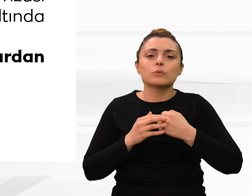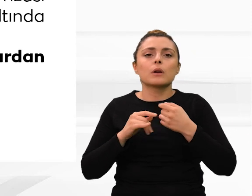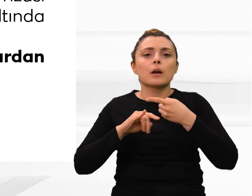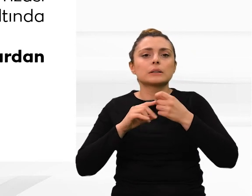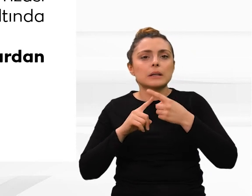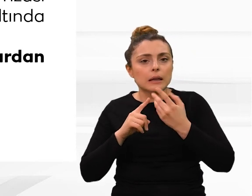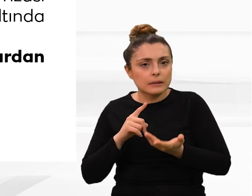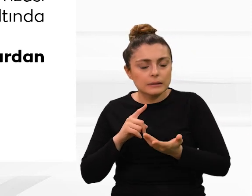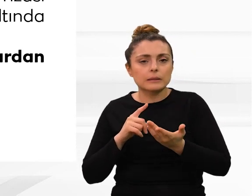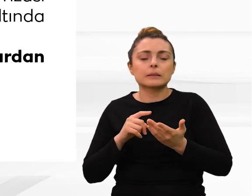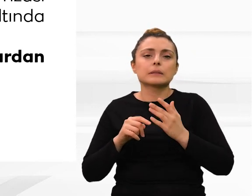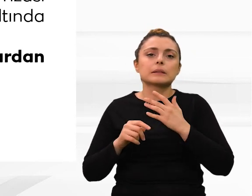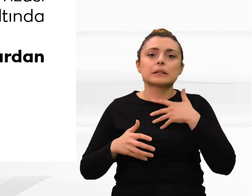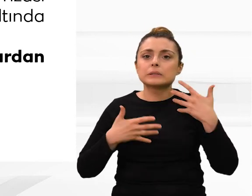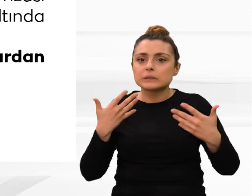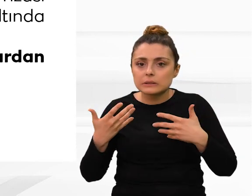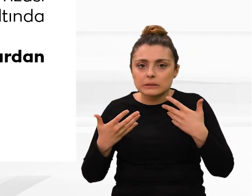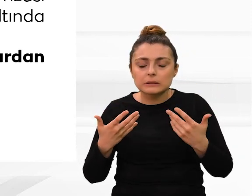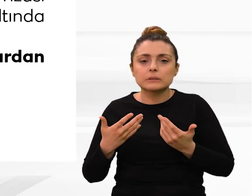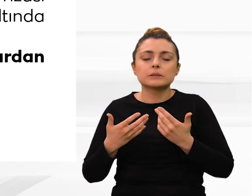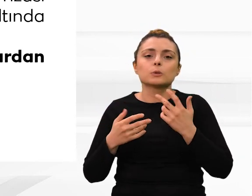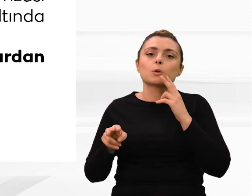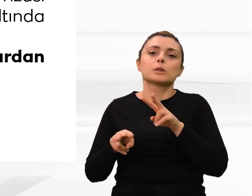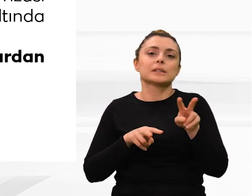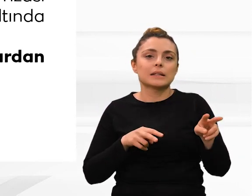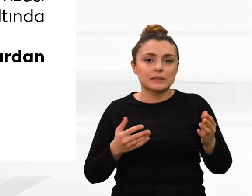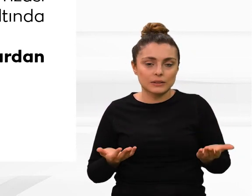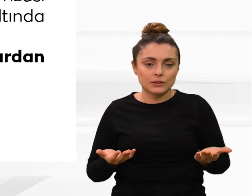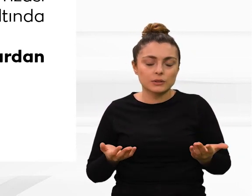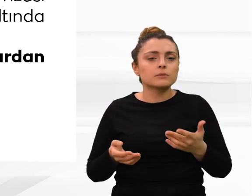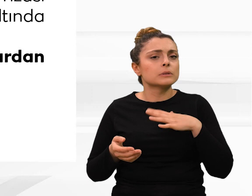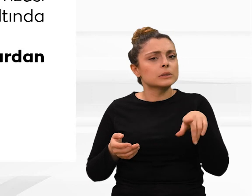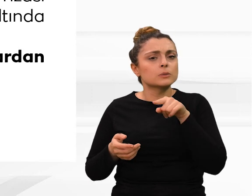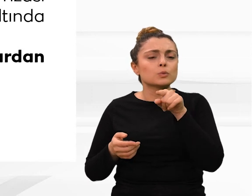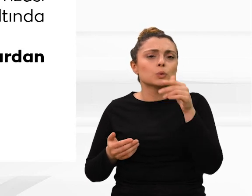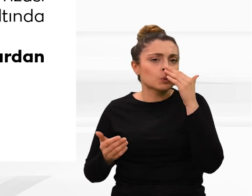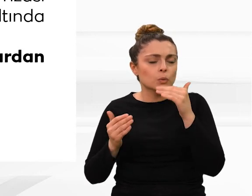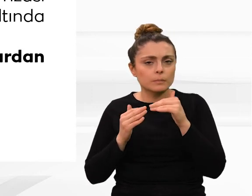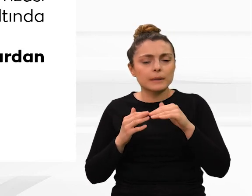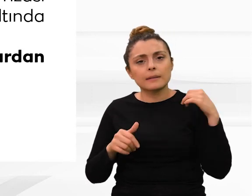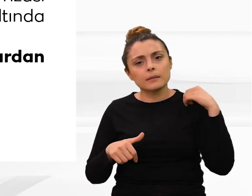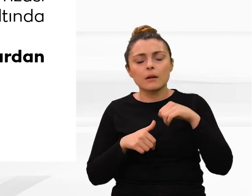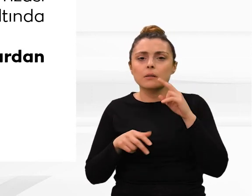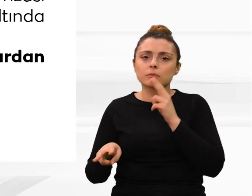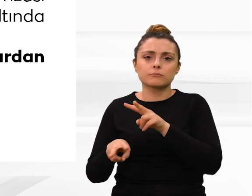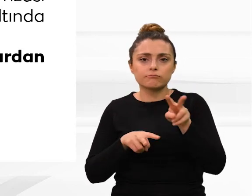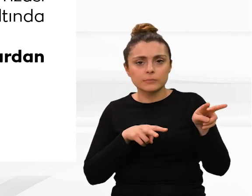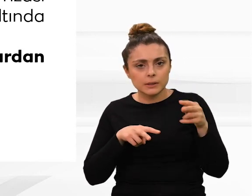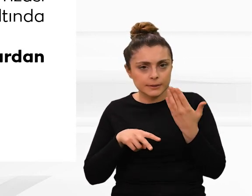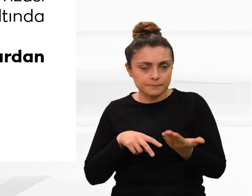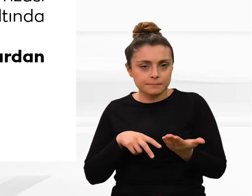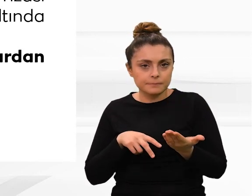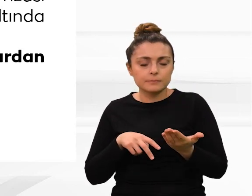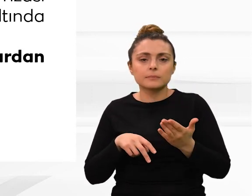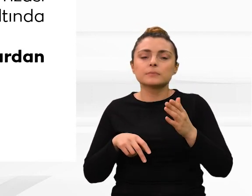Haset de hırs gösterir Evet İsterseniz bu uygulamaya tekrardan bir göz atalım